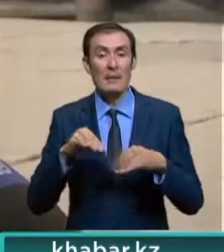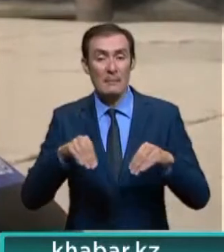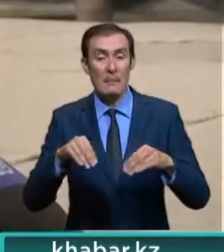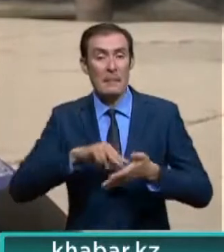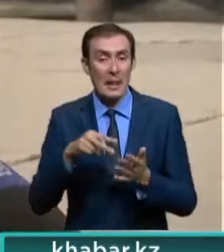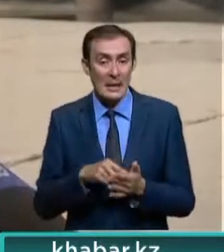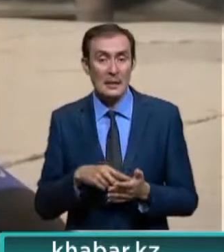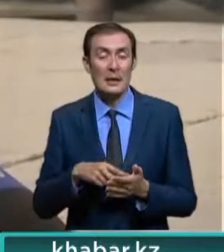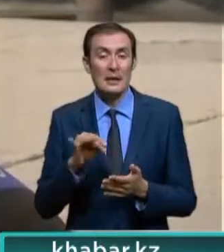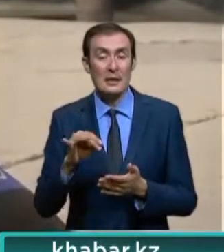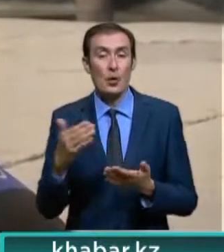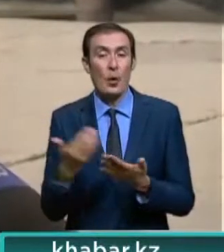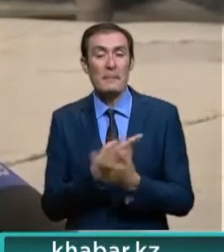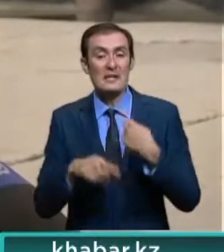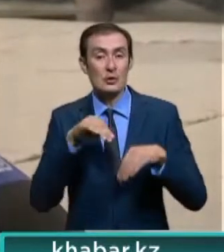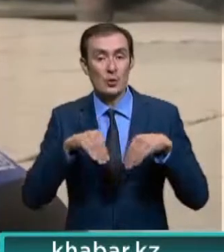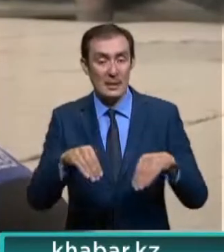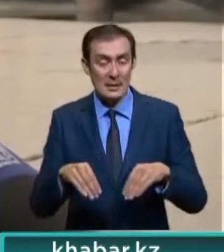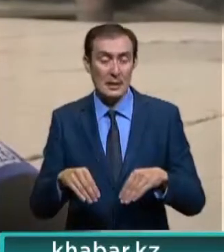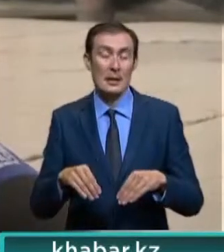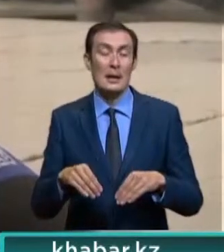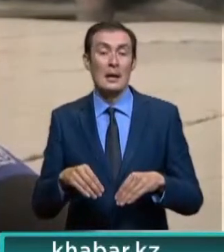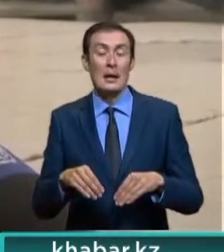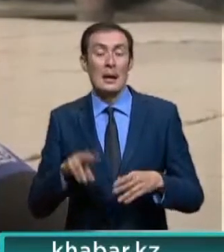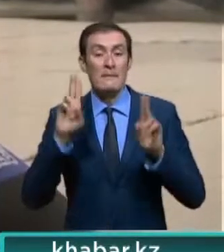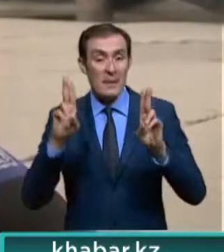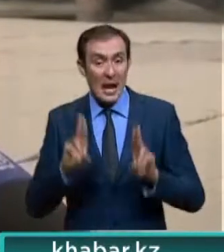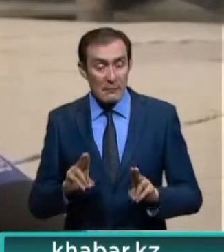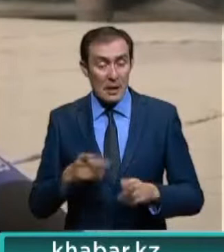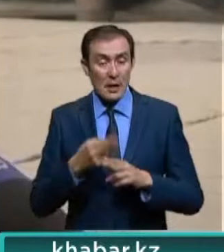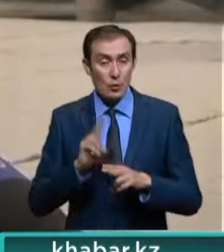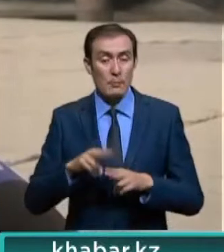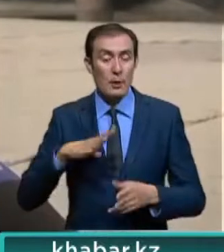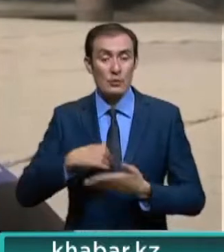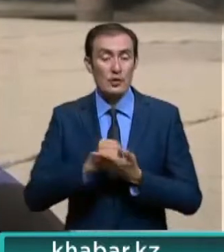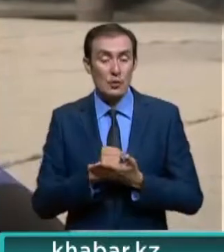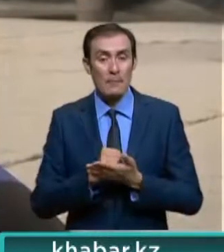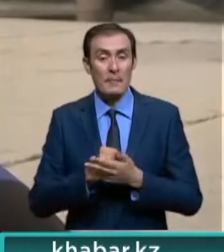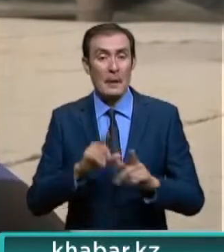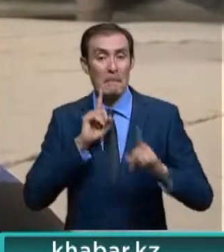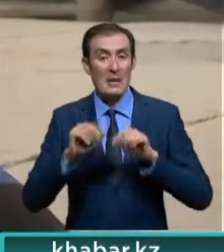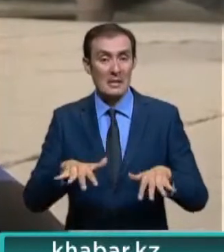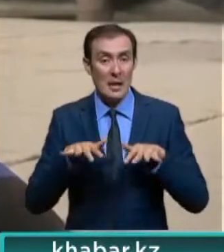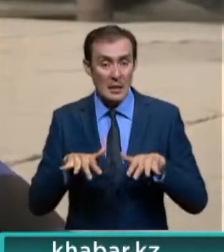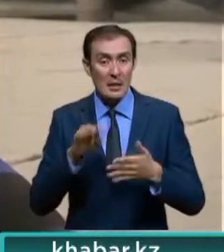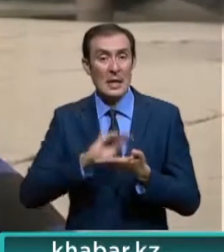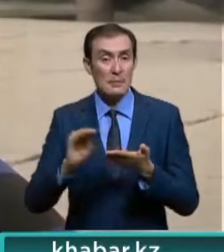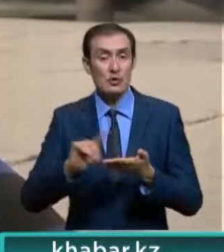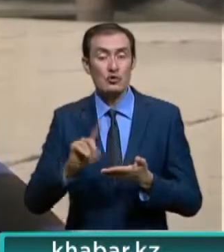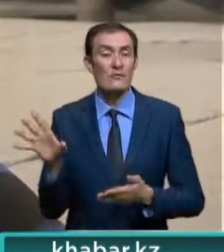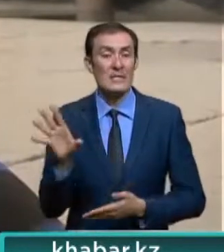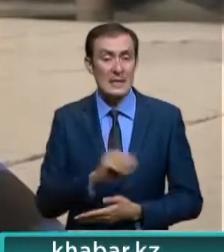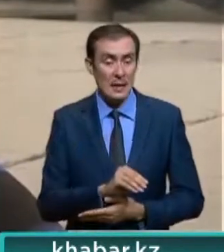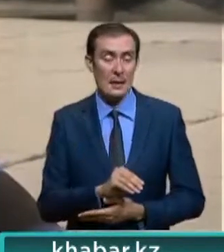плана компенсационных посадок в городе. То есть правила, которые утверждены маслихатом, четко говорят о том, что все